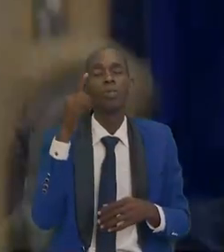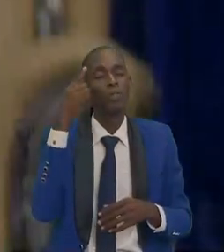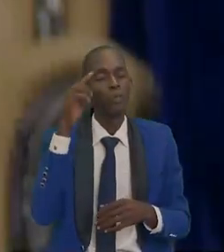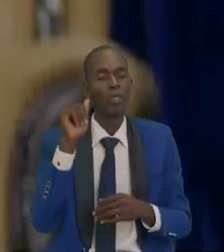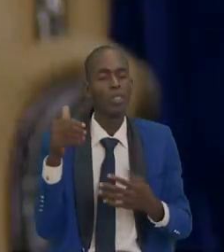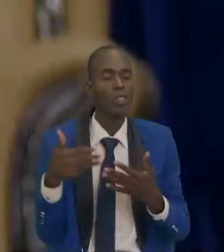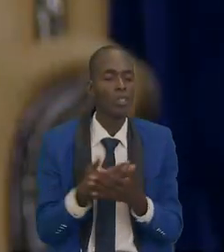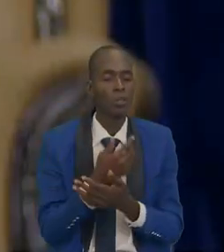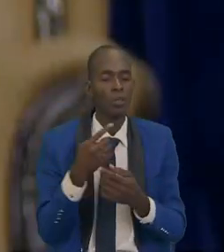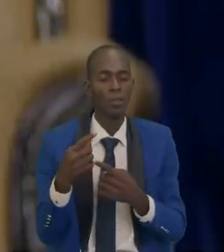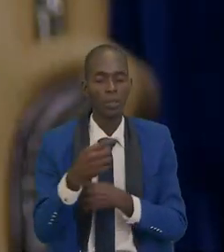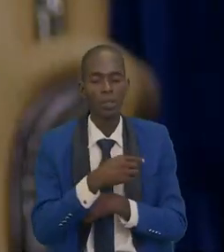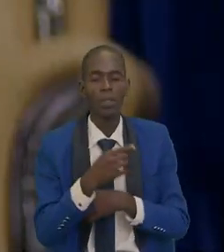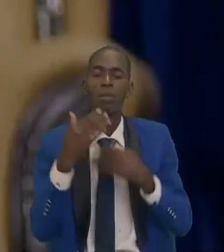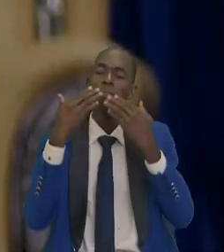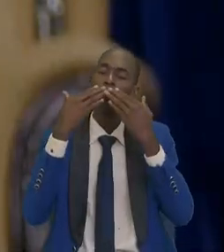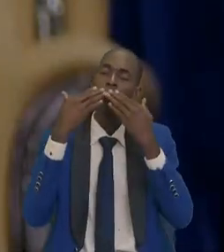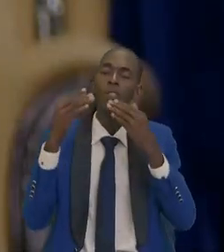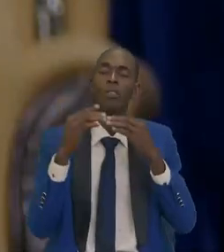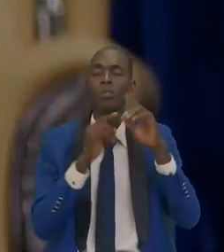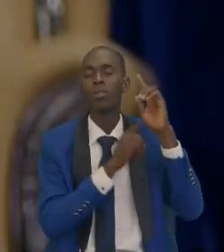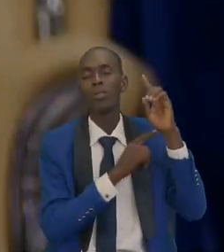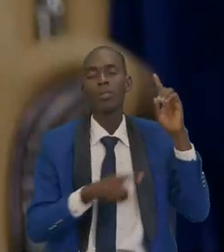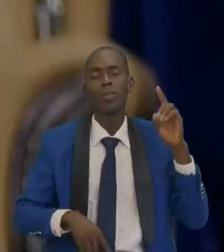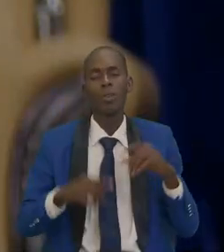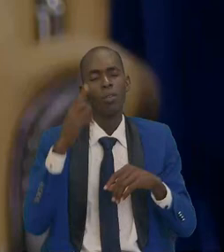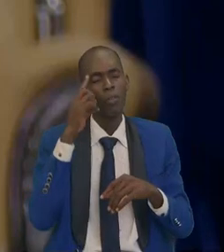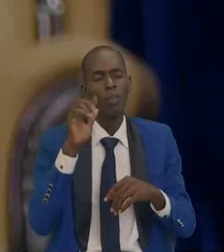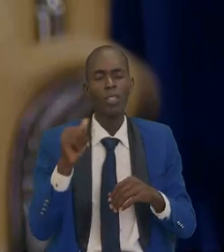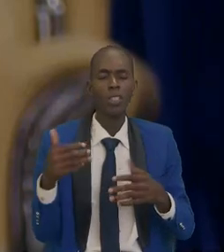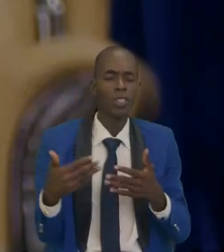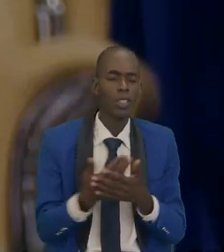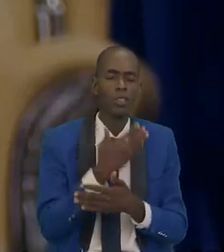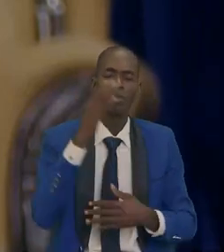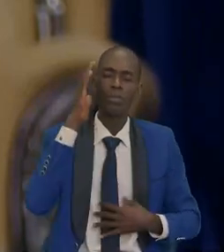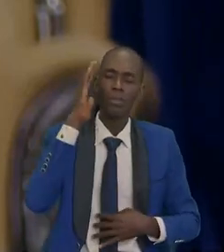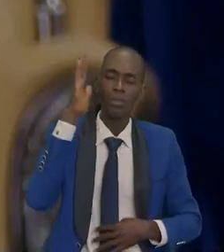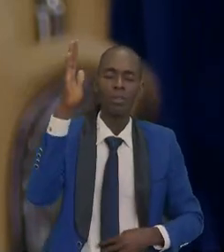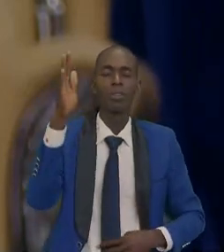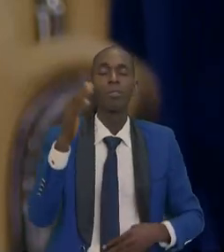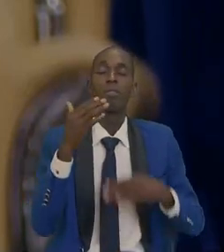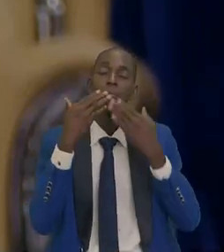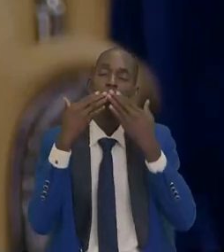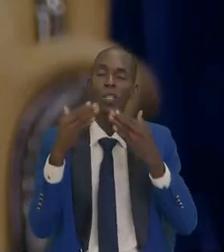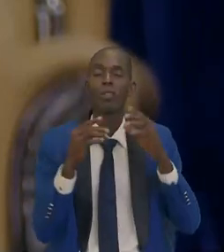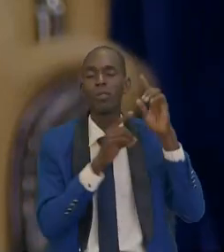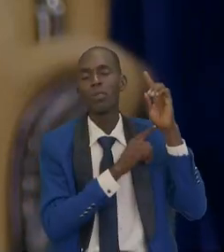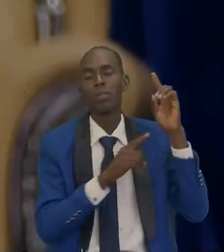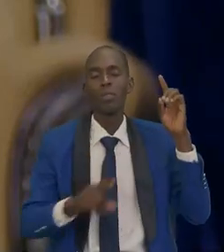jour. Merci Seigneur pour une nouvelle destinée. Merci